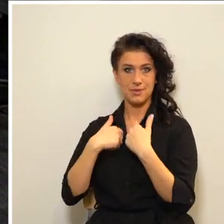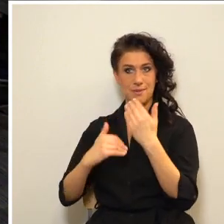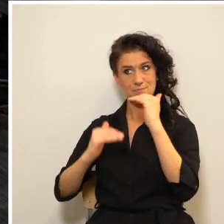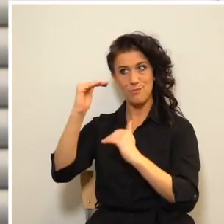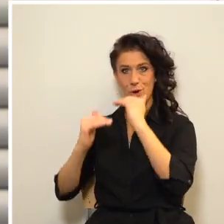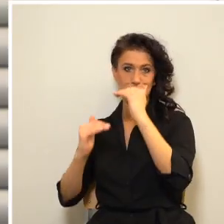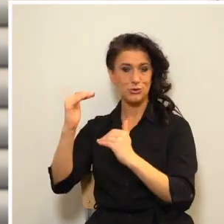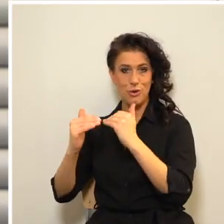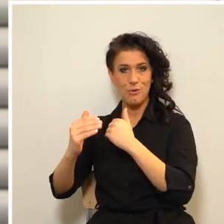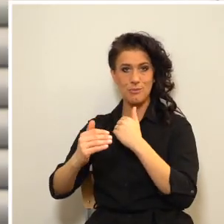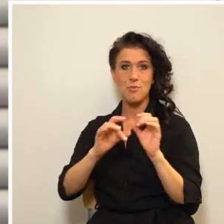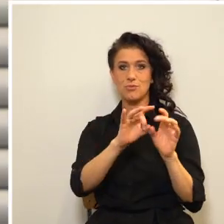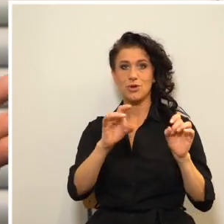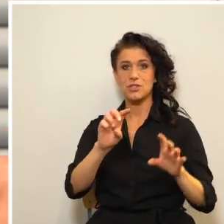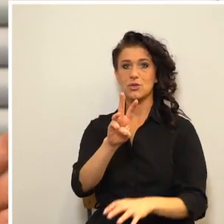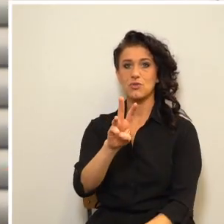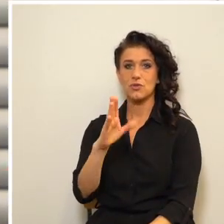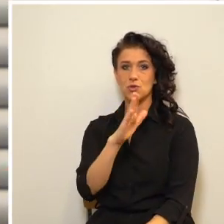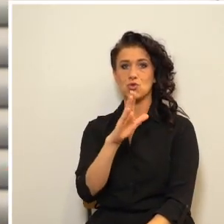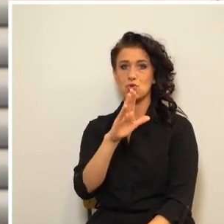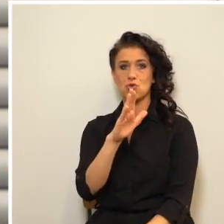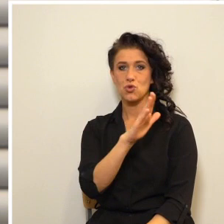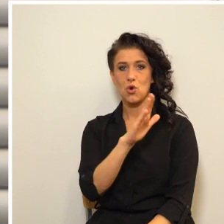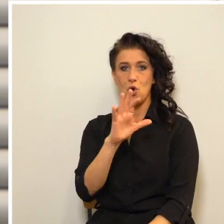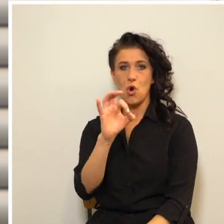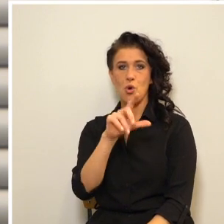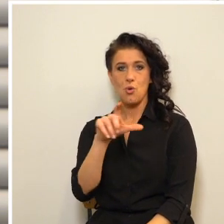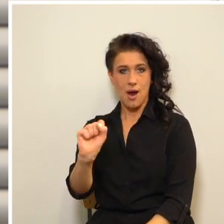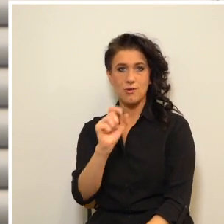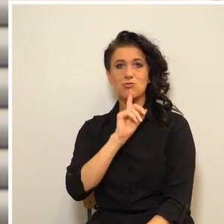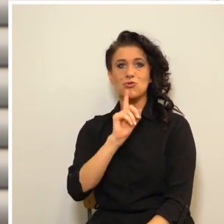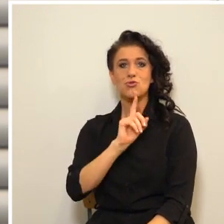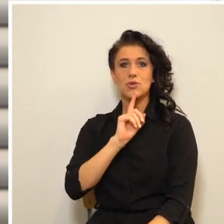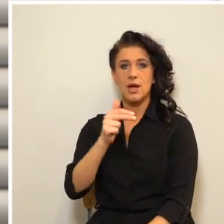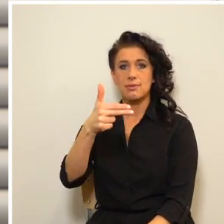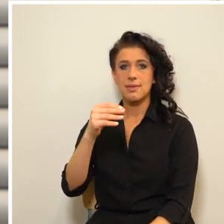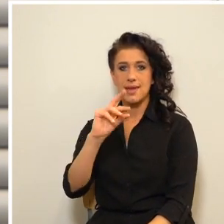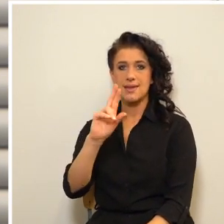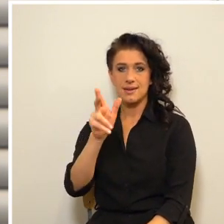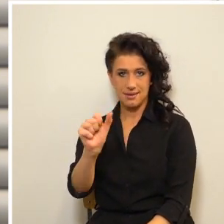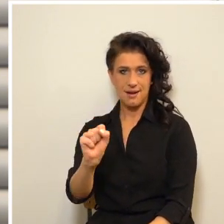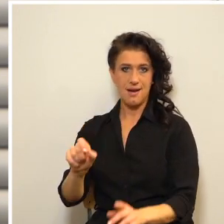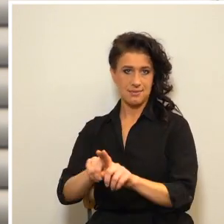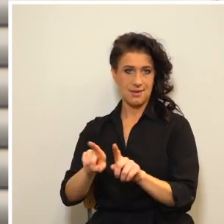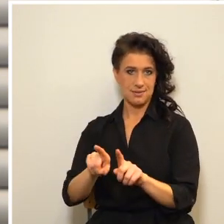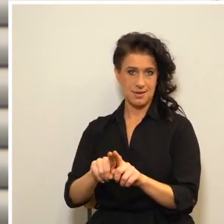którzy pracują mamy profesora w szkole przez który tą słynną sztuczną nerkę tutaj